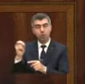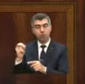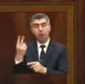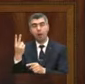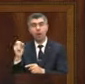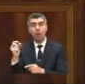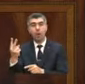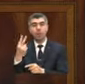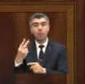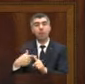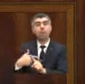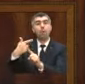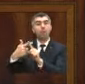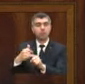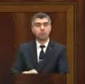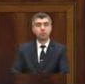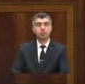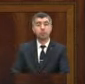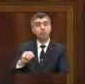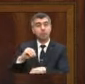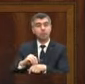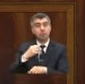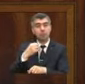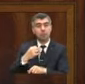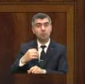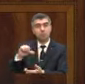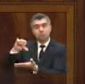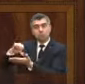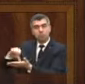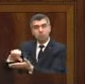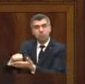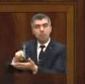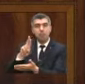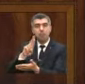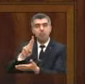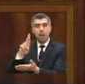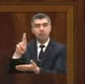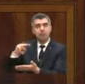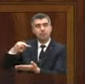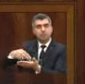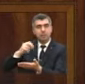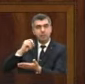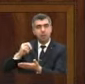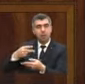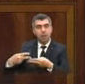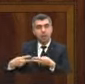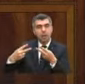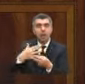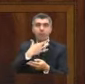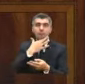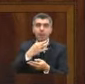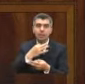2021 بل زاد. مواصلة تنزيل ورش لا تمركز الإداري، إخراج ورش تبسيط